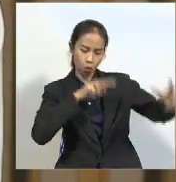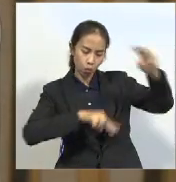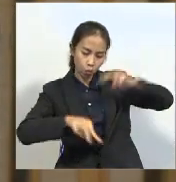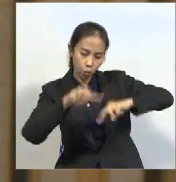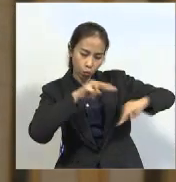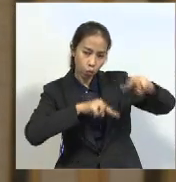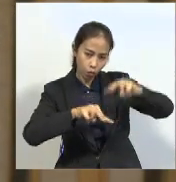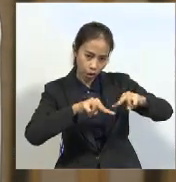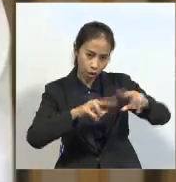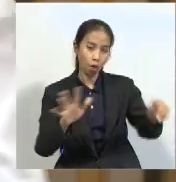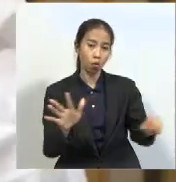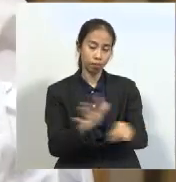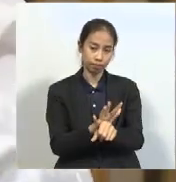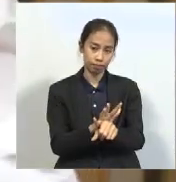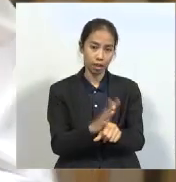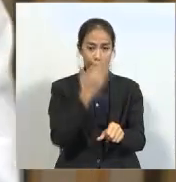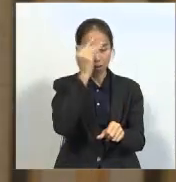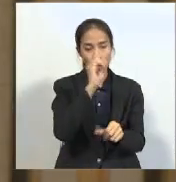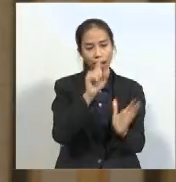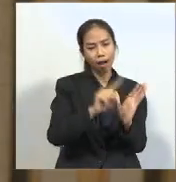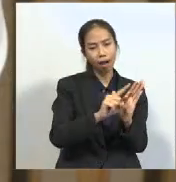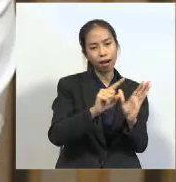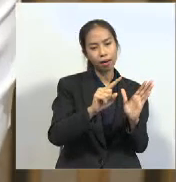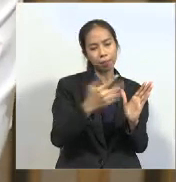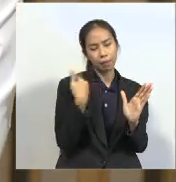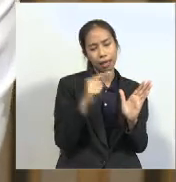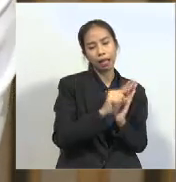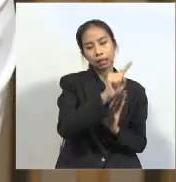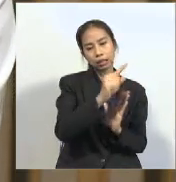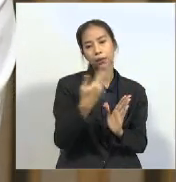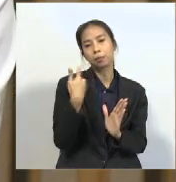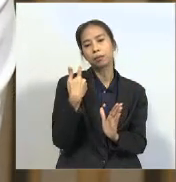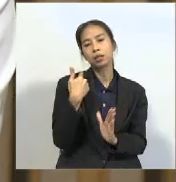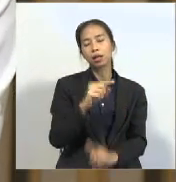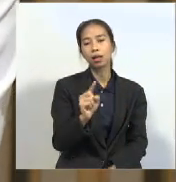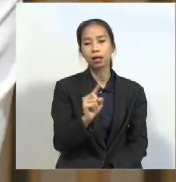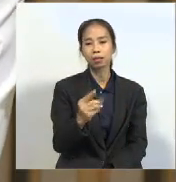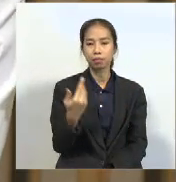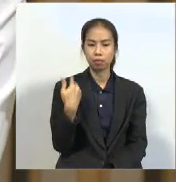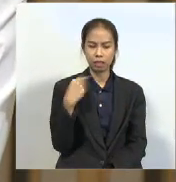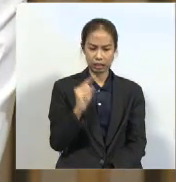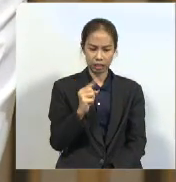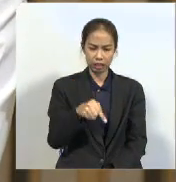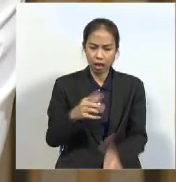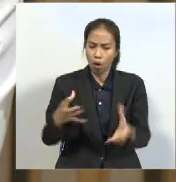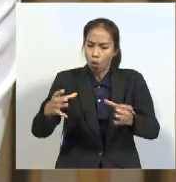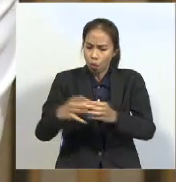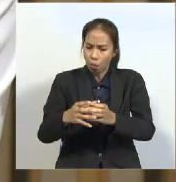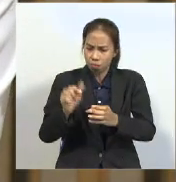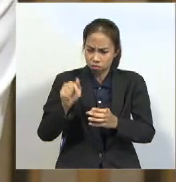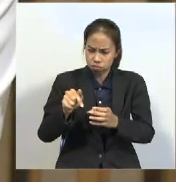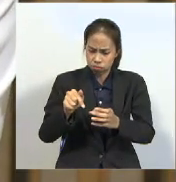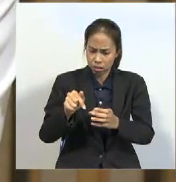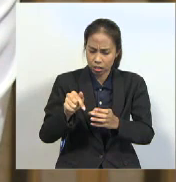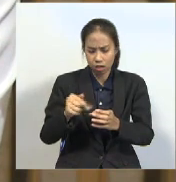นะครับได้ตกปลาเพราะรอบแรกทำมาก็อาจจะมีบางท่านซึ่งจริงๆไม่อยู่ในข่ายนั้นเราก็มา